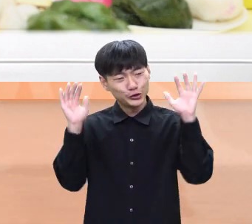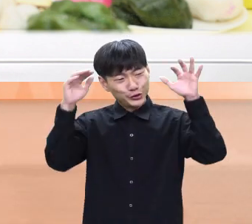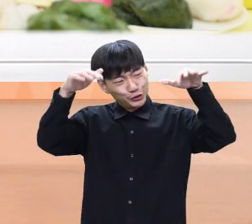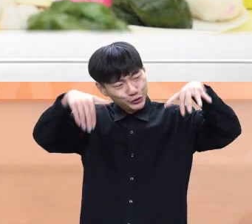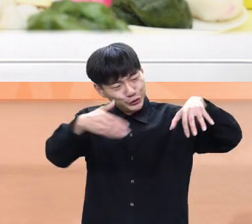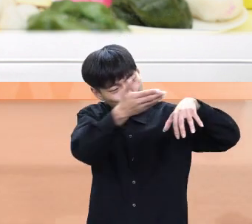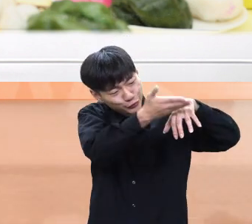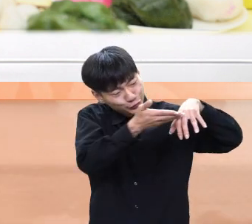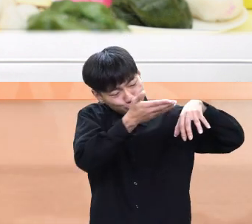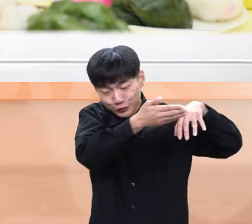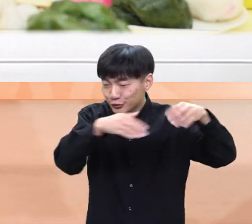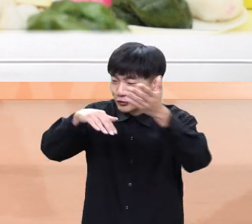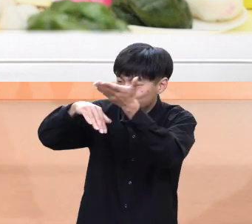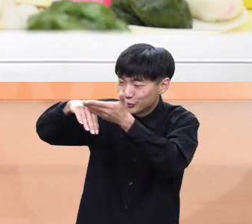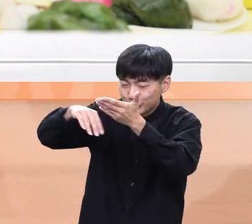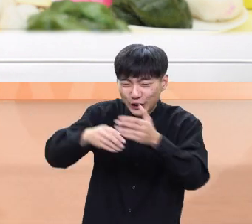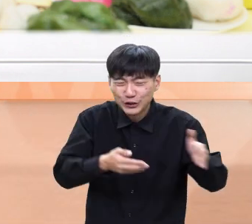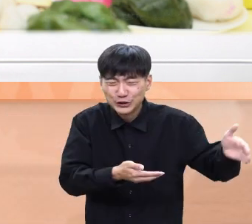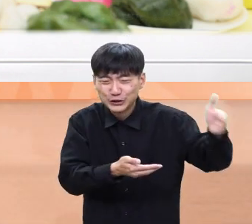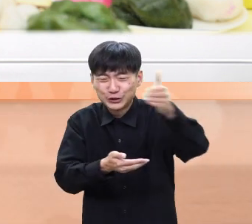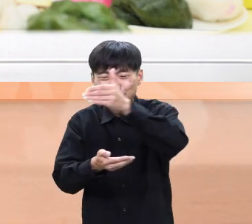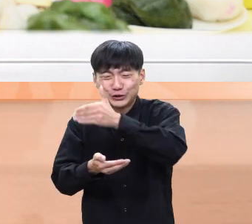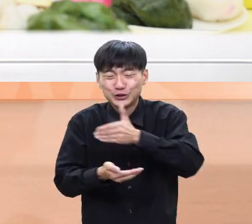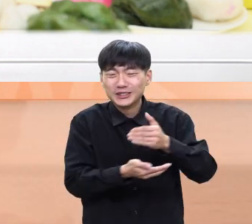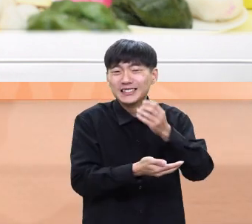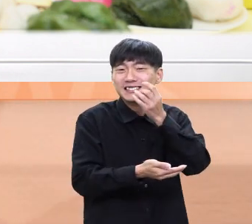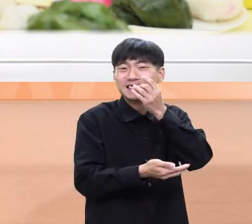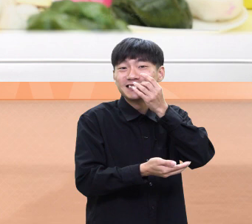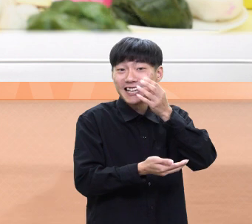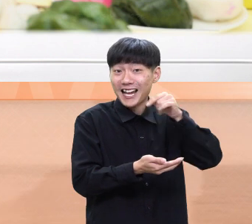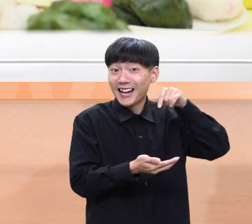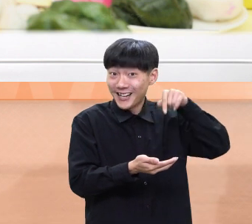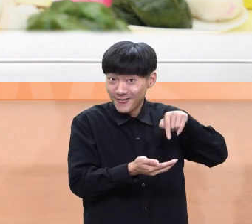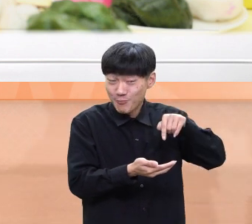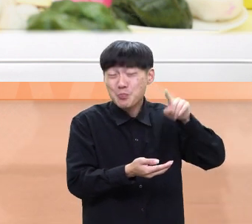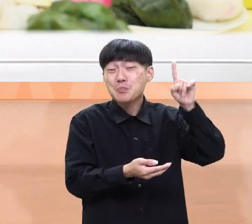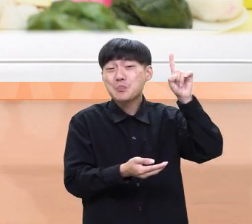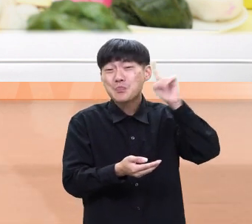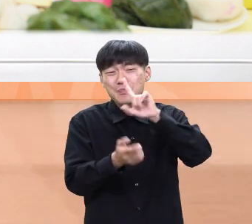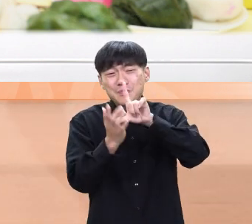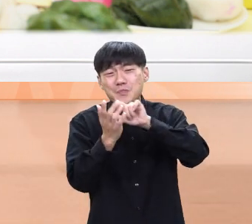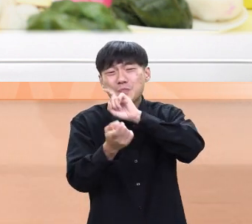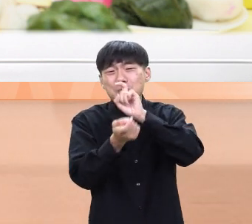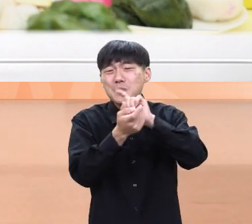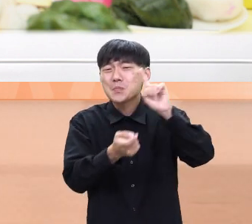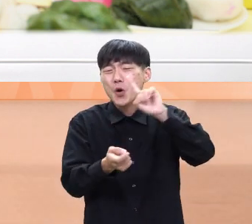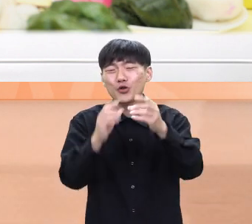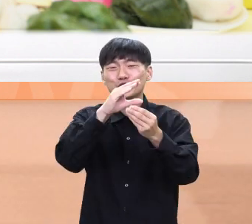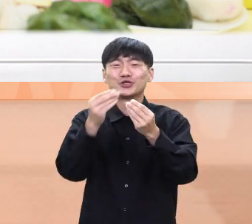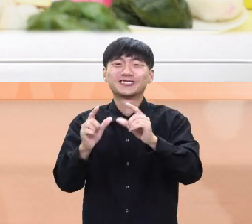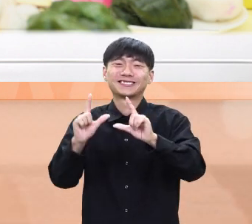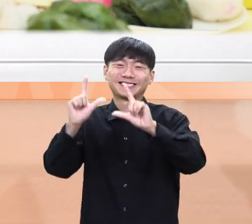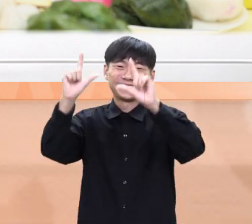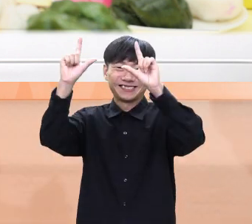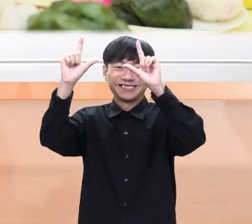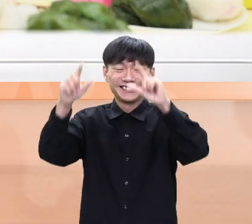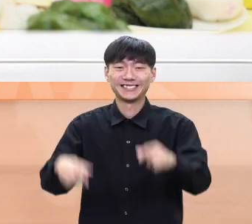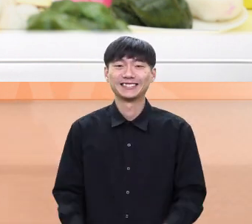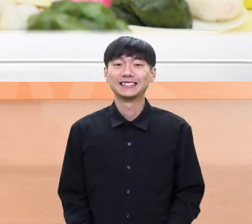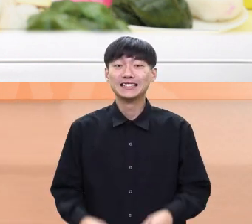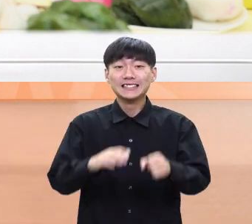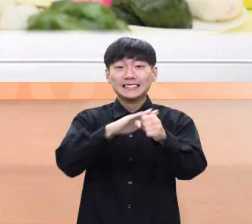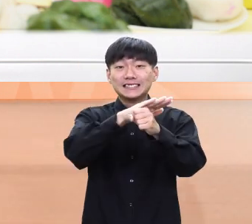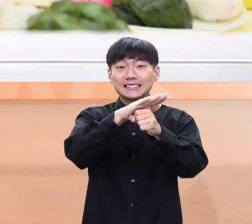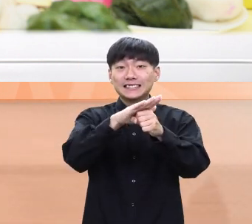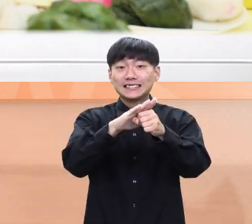풍성한 수확의 계절, 즐거운 한가위 추석 명절이 다가왔습니다. 이번 명절을 맞아 사랑채움